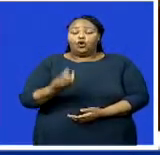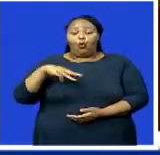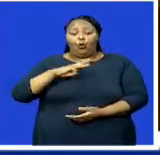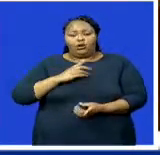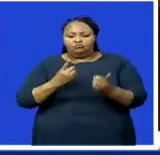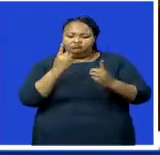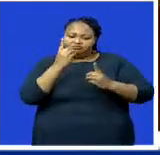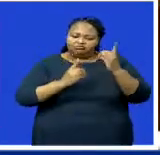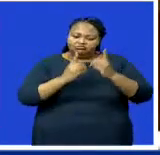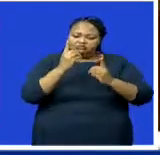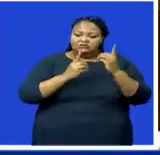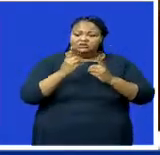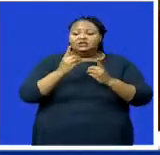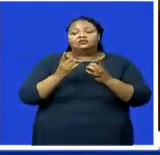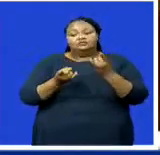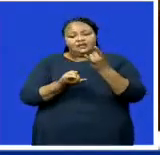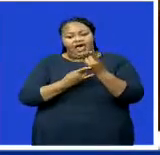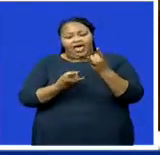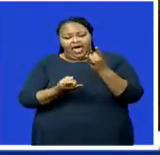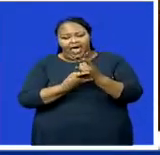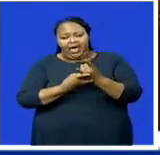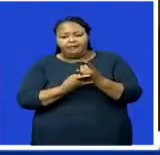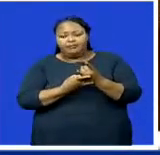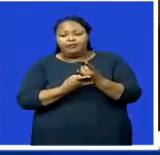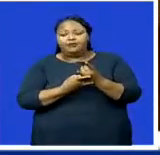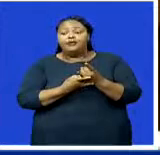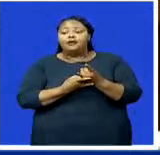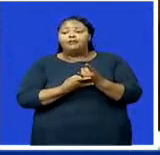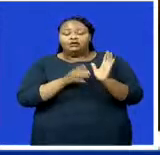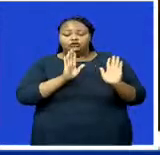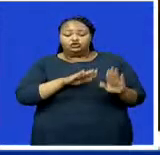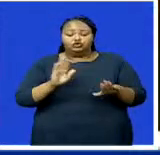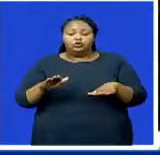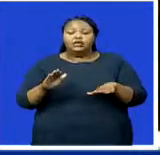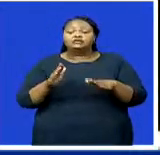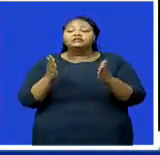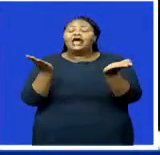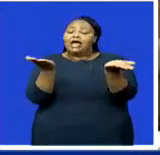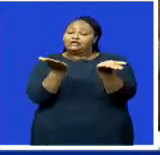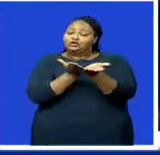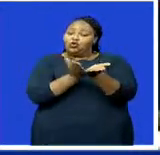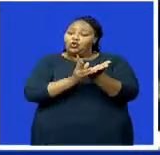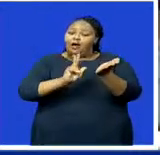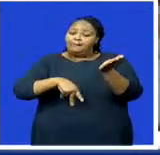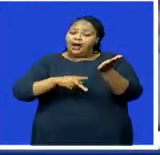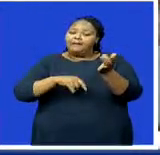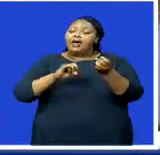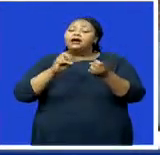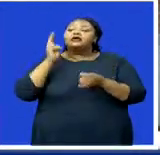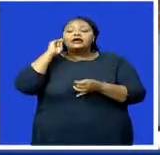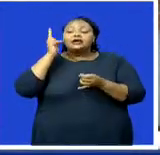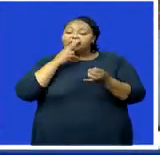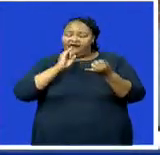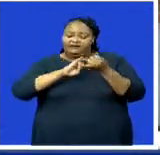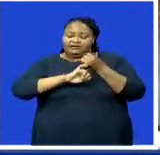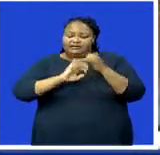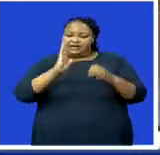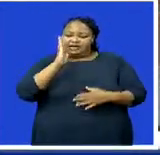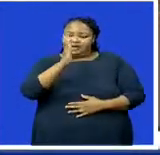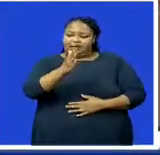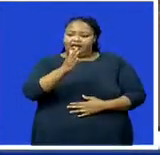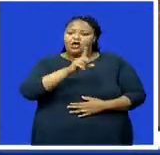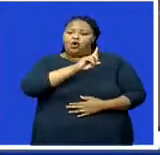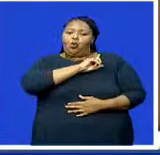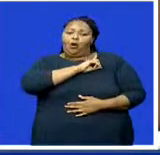kuthiwa ngema vulnerable and the children laba laven kungaba kunqusa nje